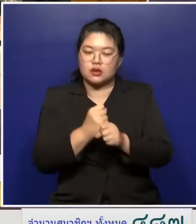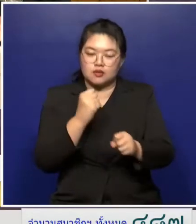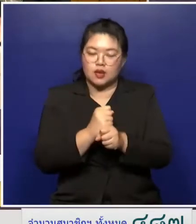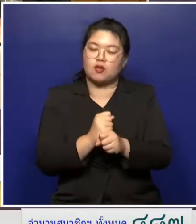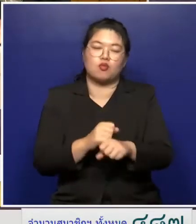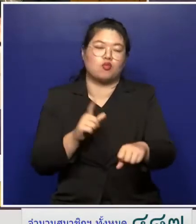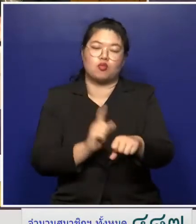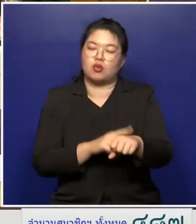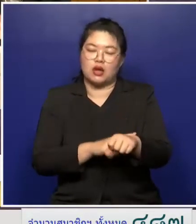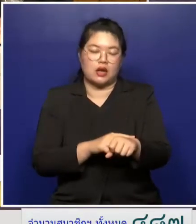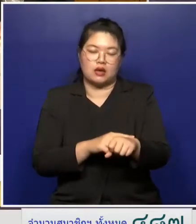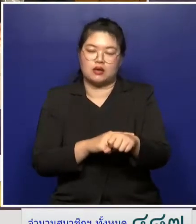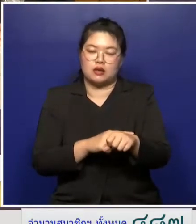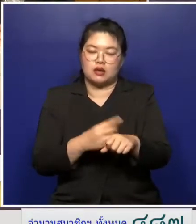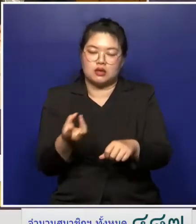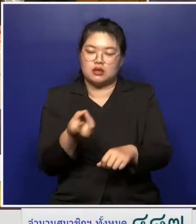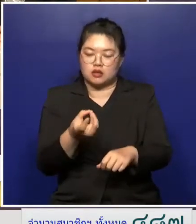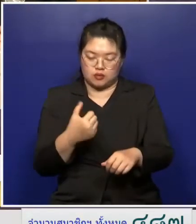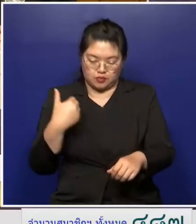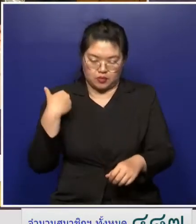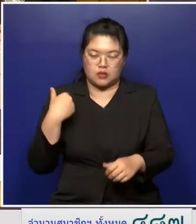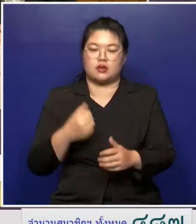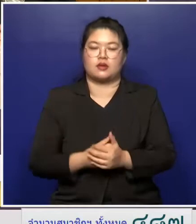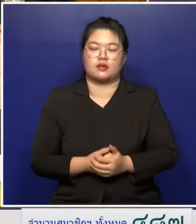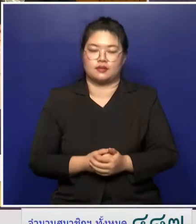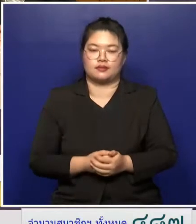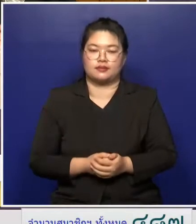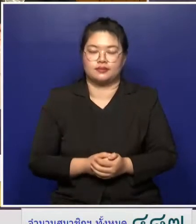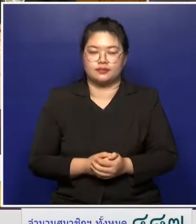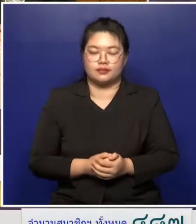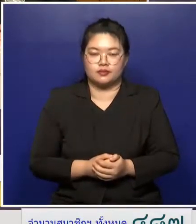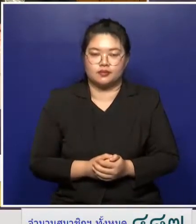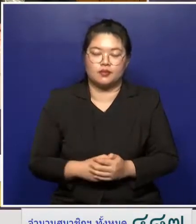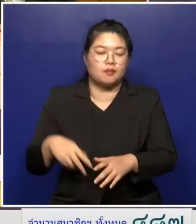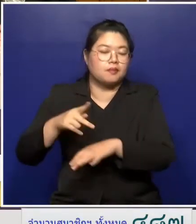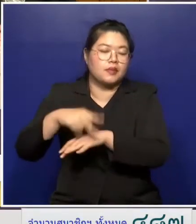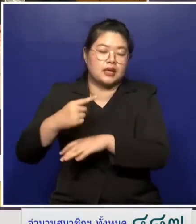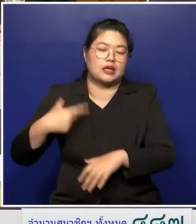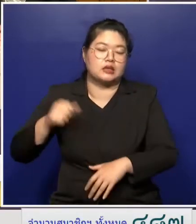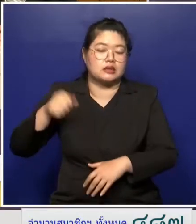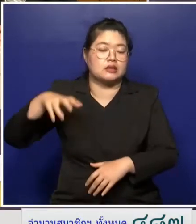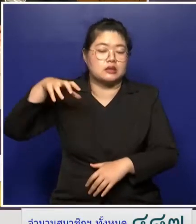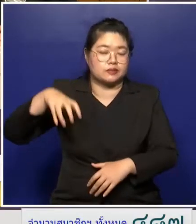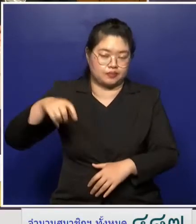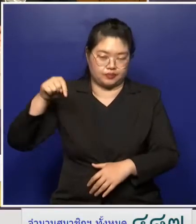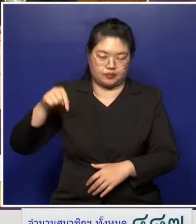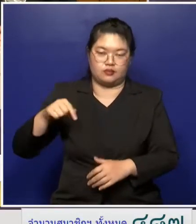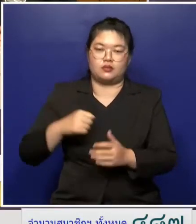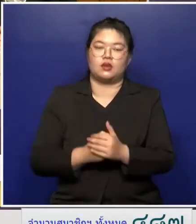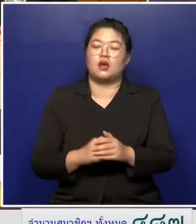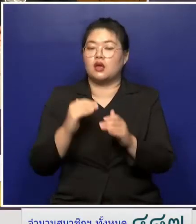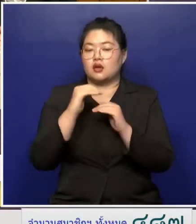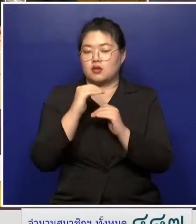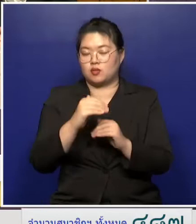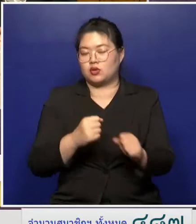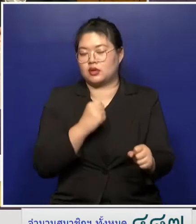าคษาคษดด้วยท่านประทานสารประครองสงสุก็ได้มีการกำลดลัษณะในการสำน